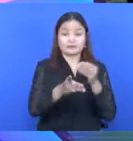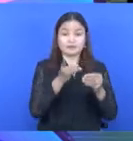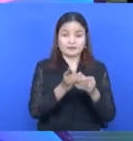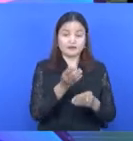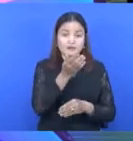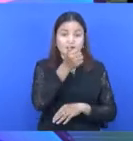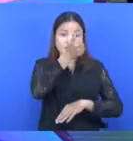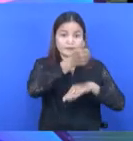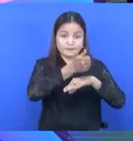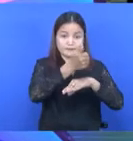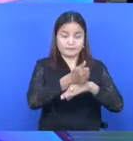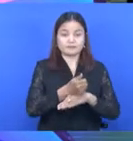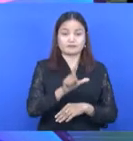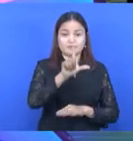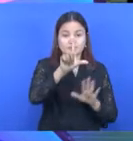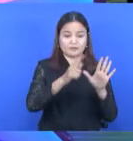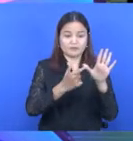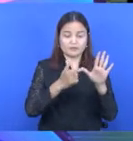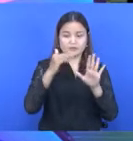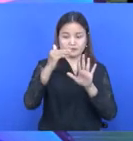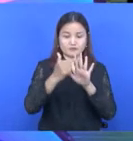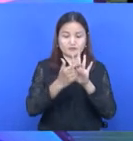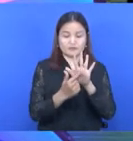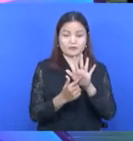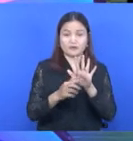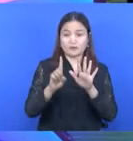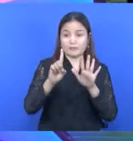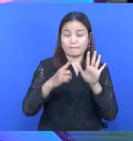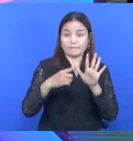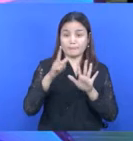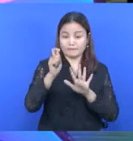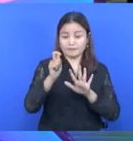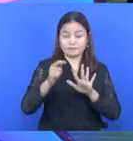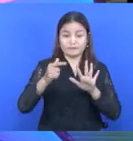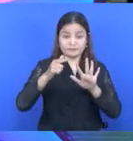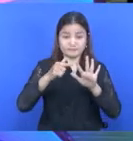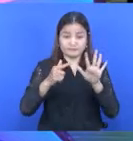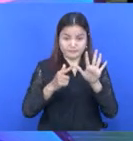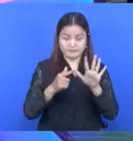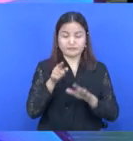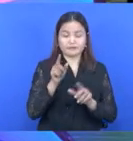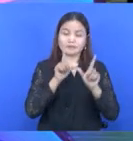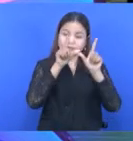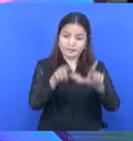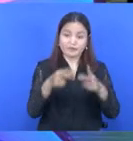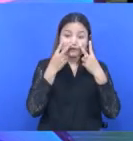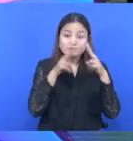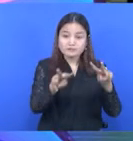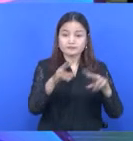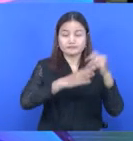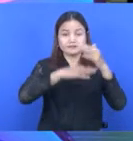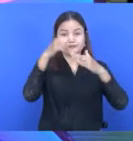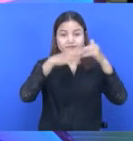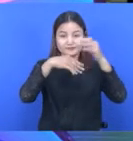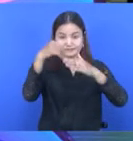ឯដាមអបនាយករដ្ឋមន្ត្រីជាសភារាបានអញ្ជើញចុះពិនិត្យមើលអំពីវឌ្ឍនភាពនៃការសាងសង់ឧបដ្ឋានសាលាវ